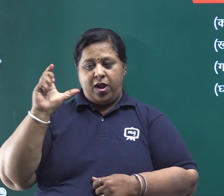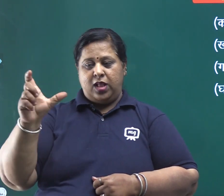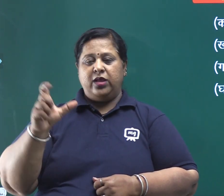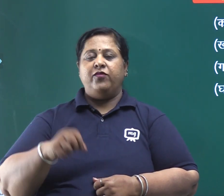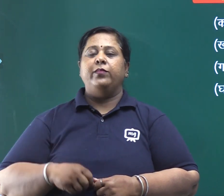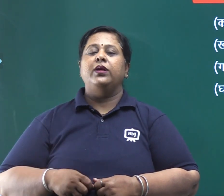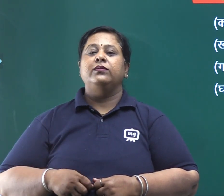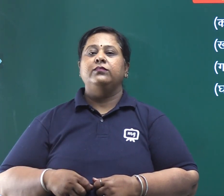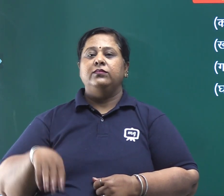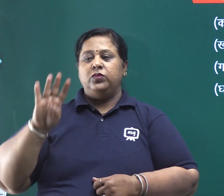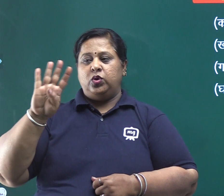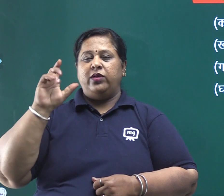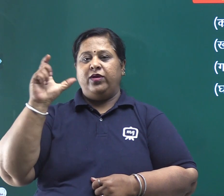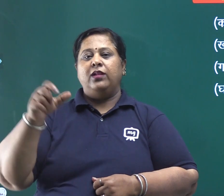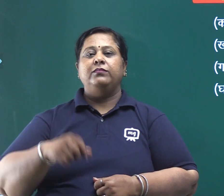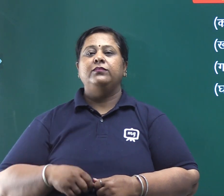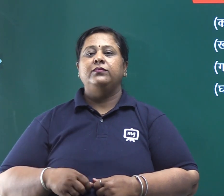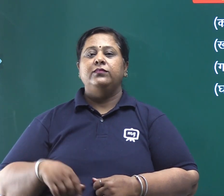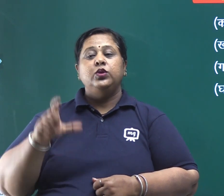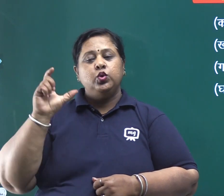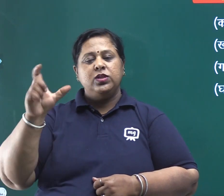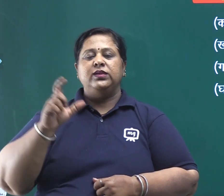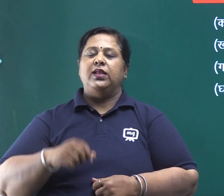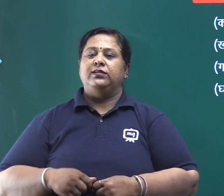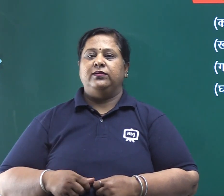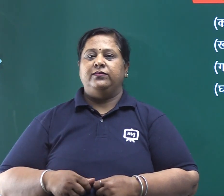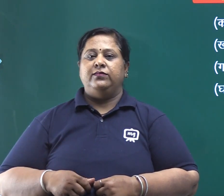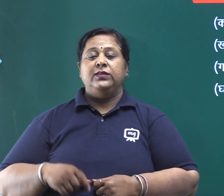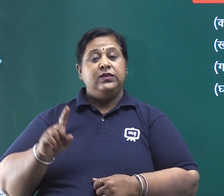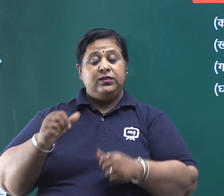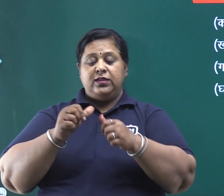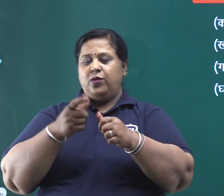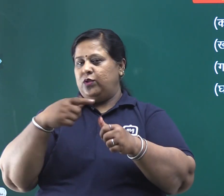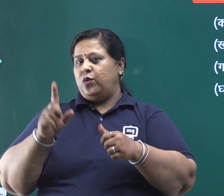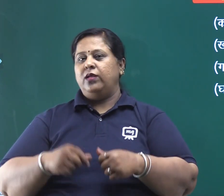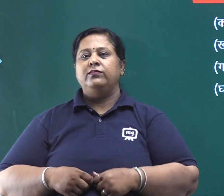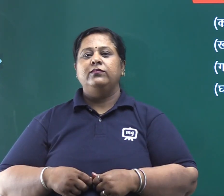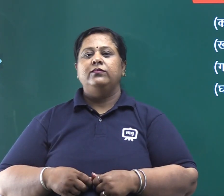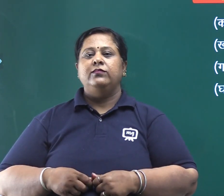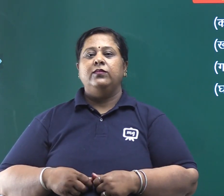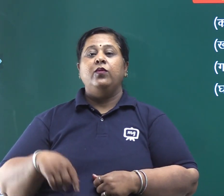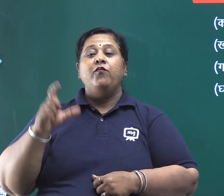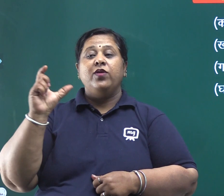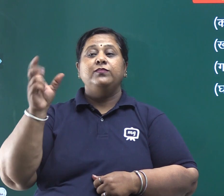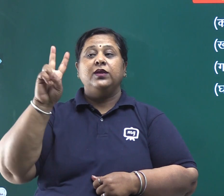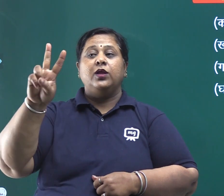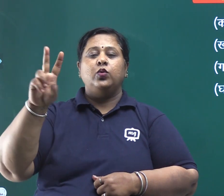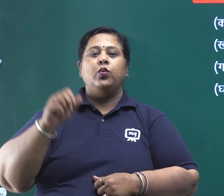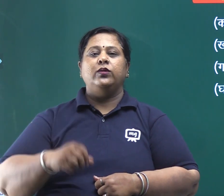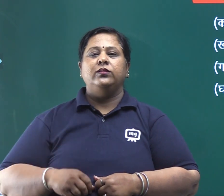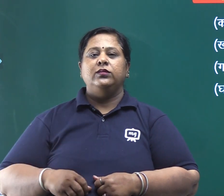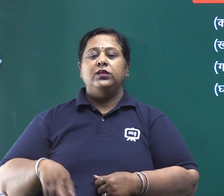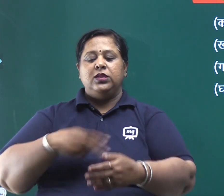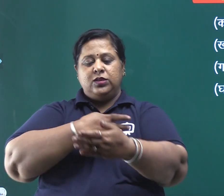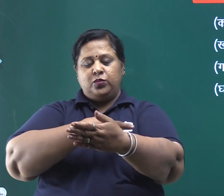महादेवी वर्मा और चौथा विकल्प तुलसीदास। सही उत्तर होगा विकल्प संख्या 2,